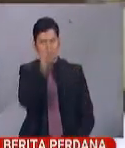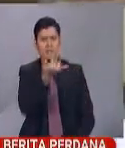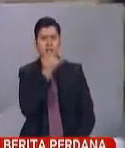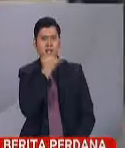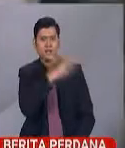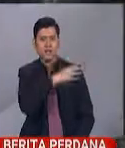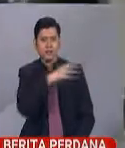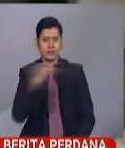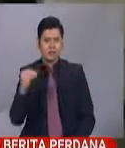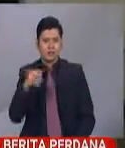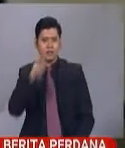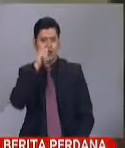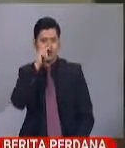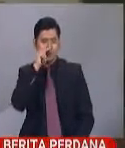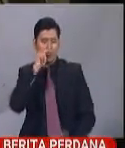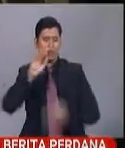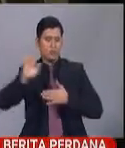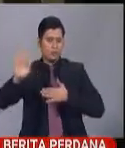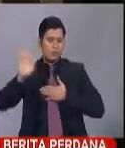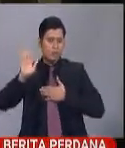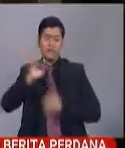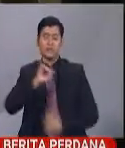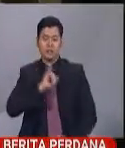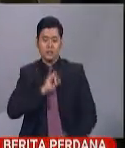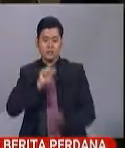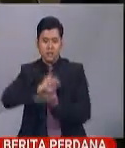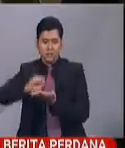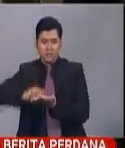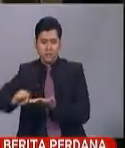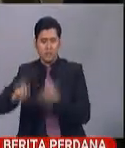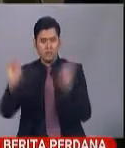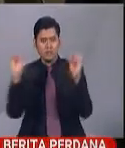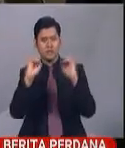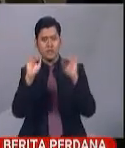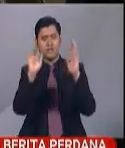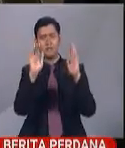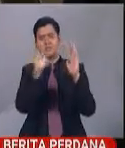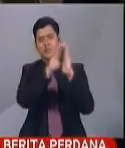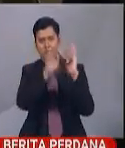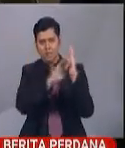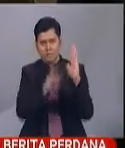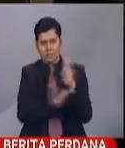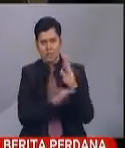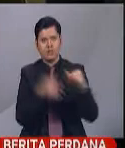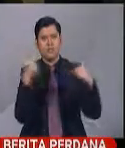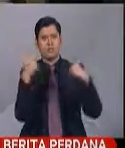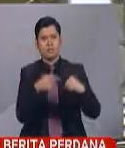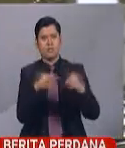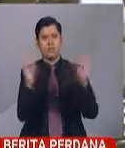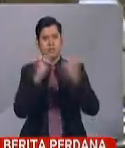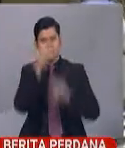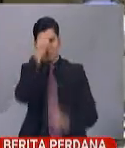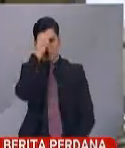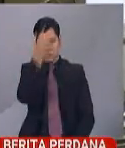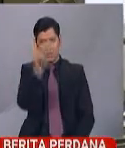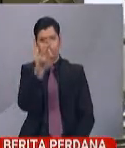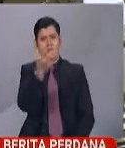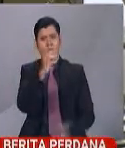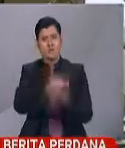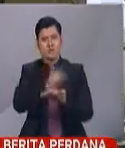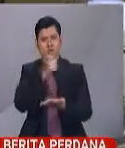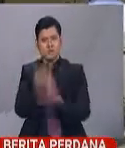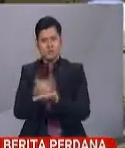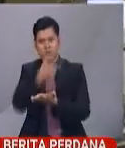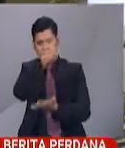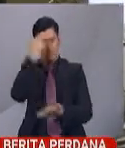mengakui menandatangani dokumen tersebut tanpa sebarang syarat mengenai dakwaan judul tidak pernah diberitahu mengenai penyakit kaunya